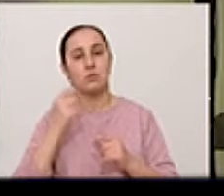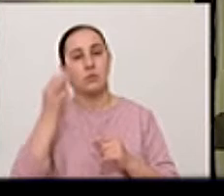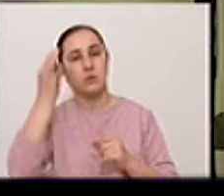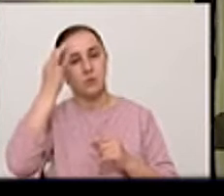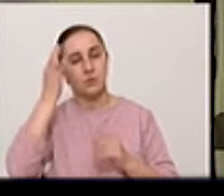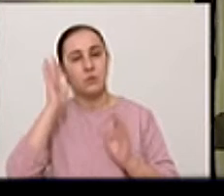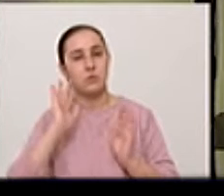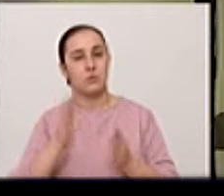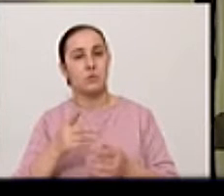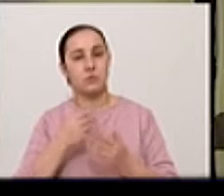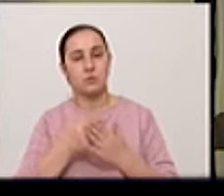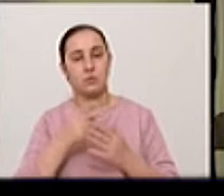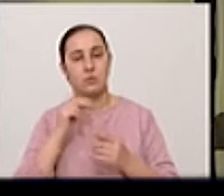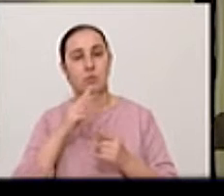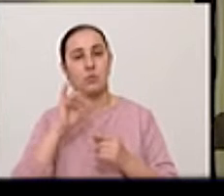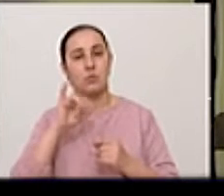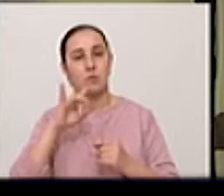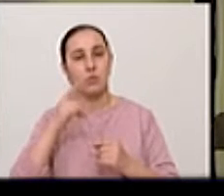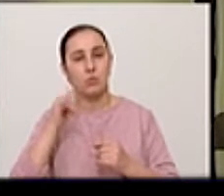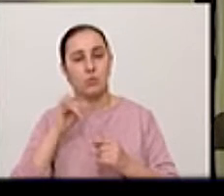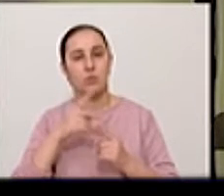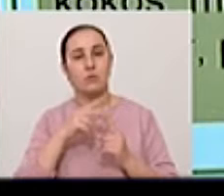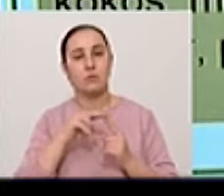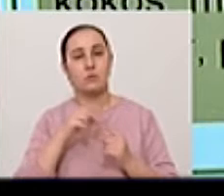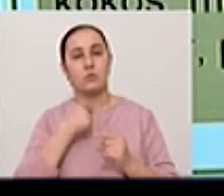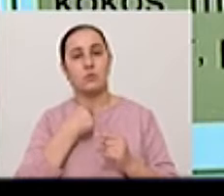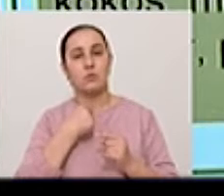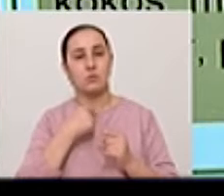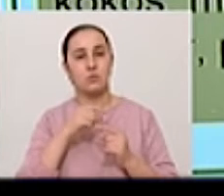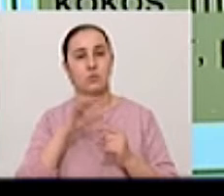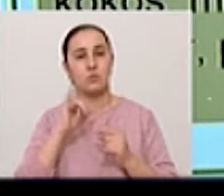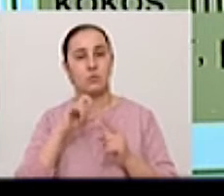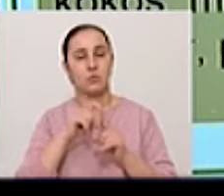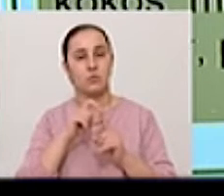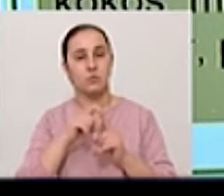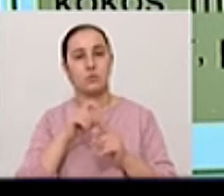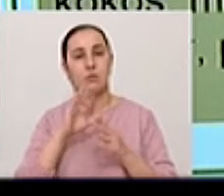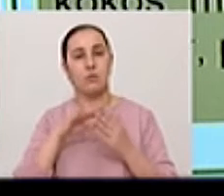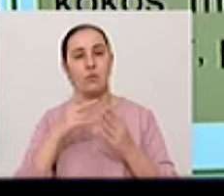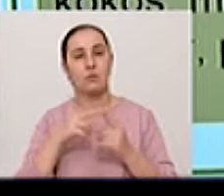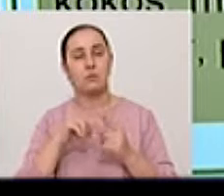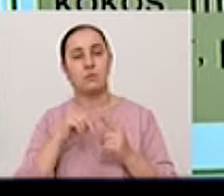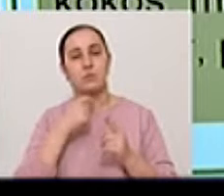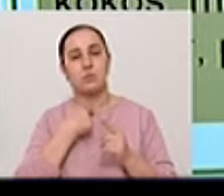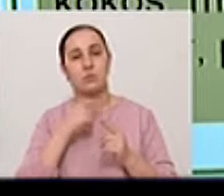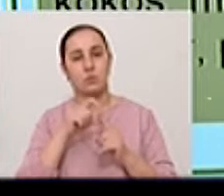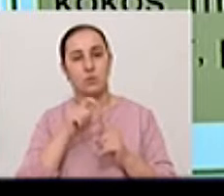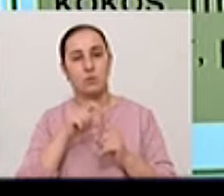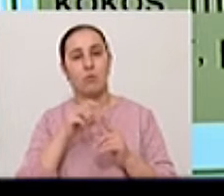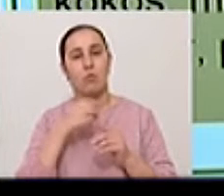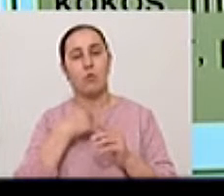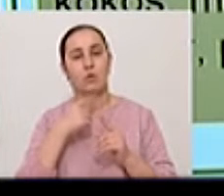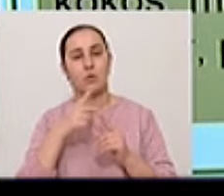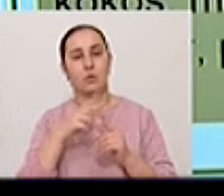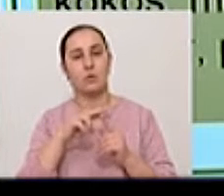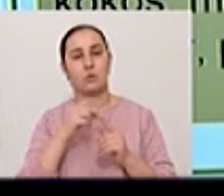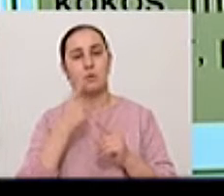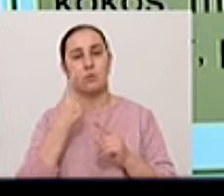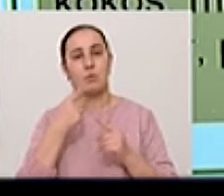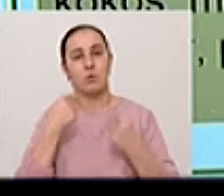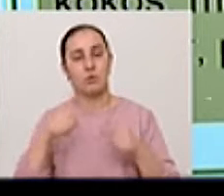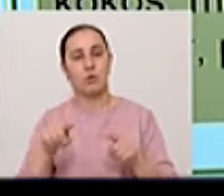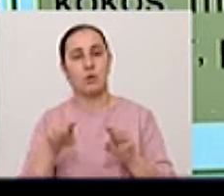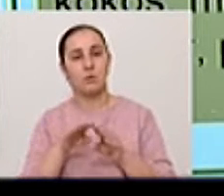eslab oling aziz o'quvchilar. Urg'u talaffuzda so'z urg'usi bevosita Sözlerde bo'g'inlardan birining